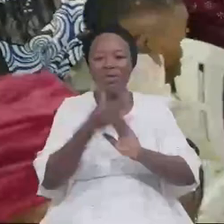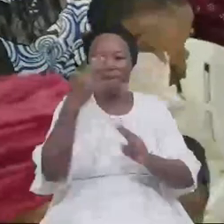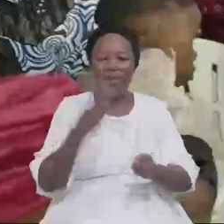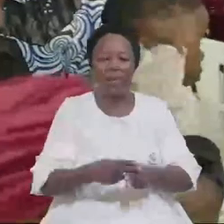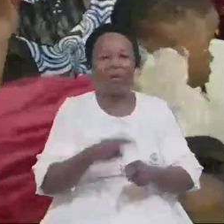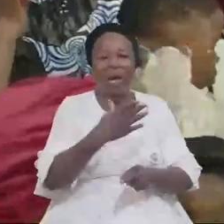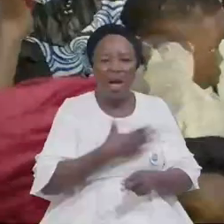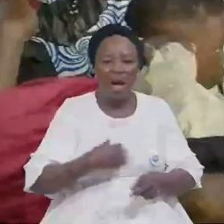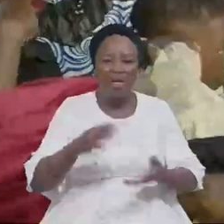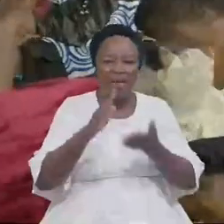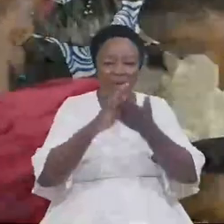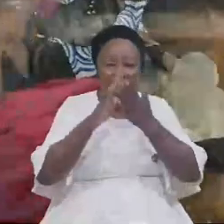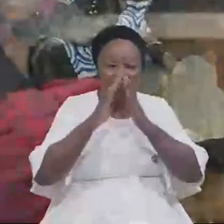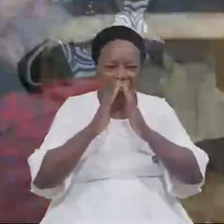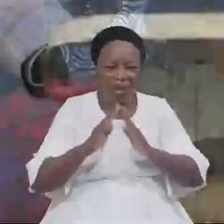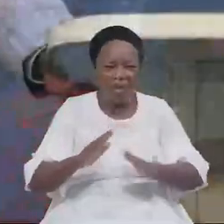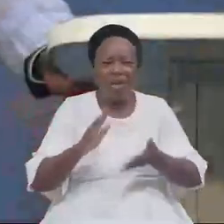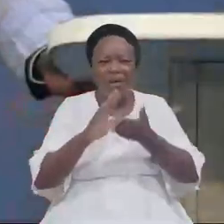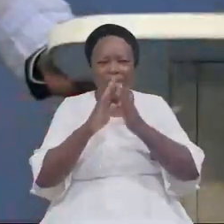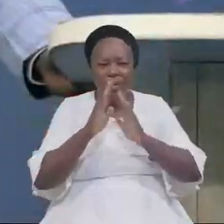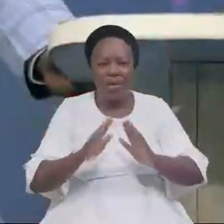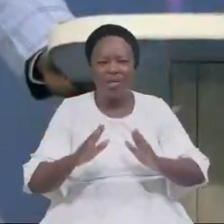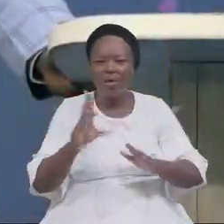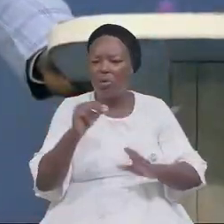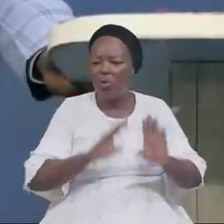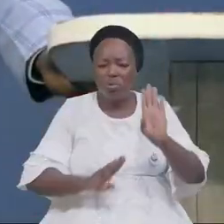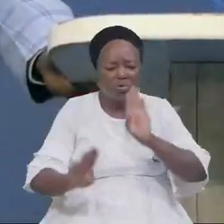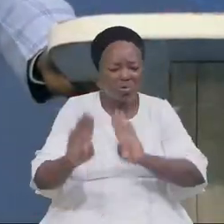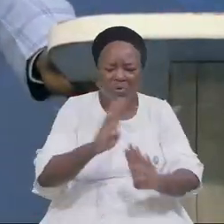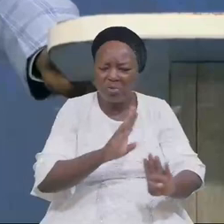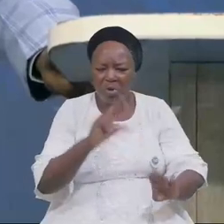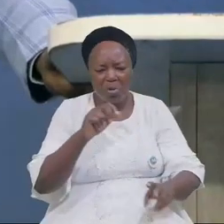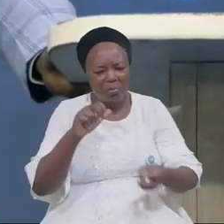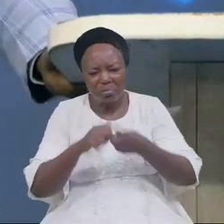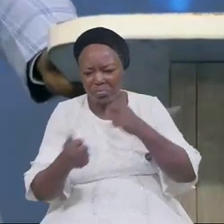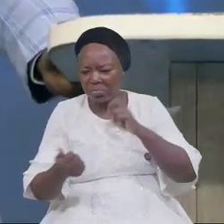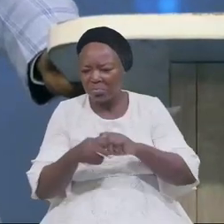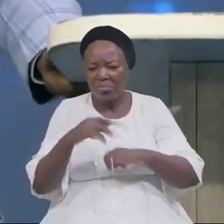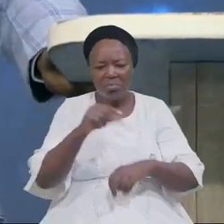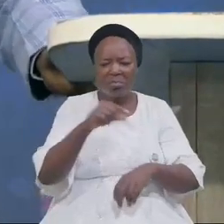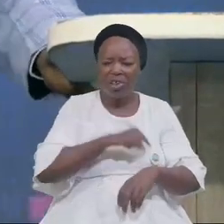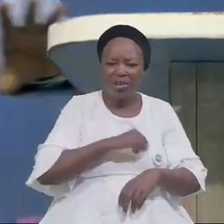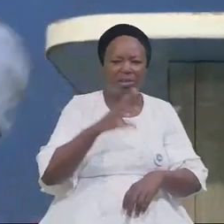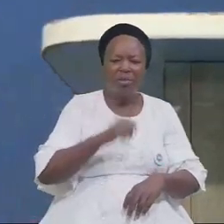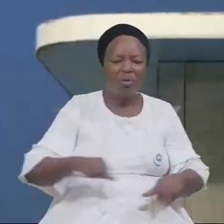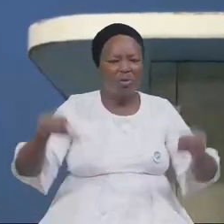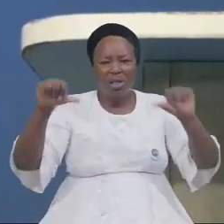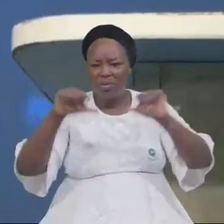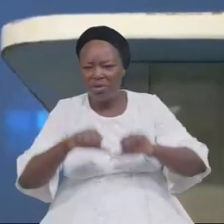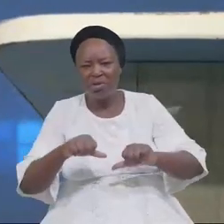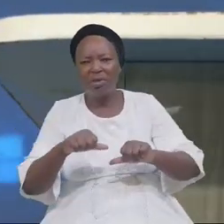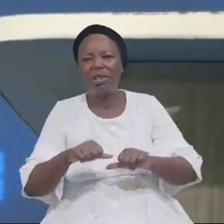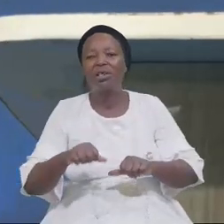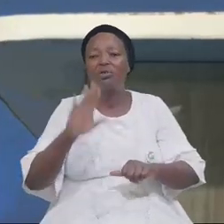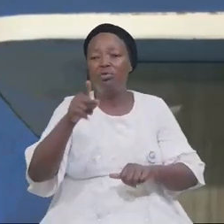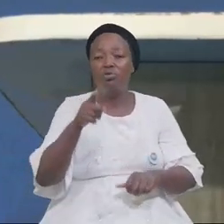Jésus-Christ. La paix, pas la paix, pas de tumulte, pas de bruit, pas de